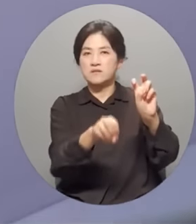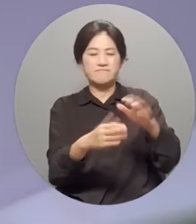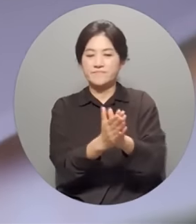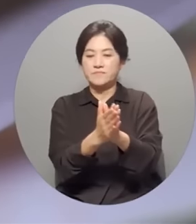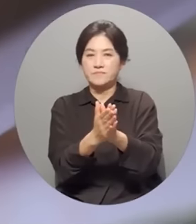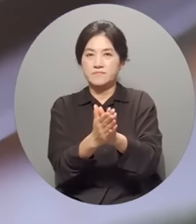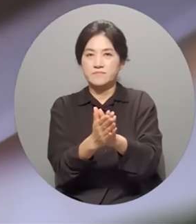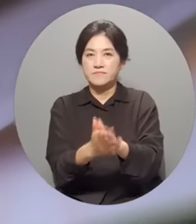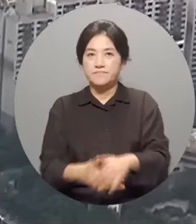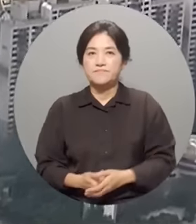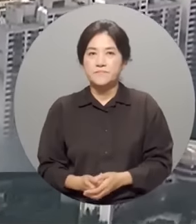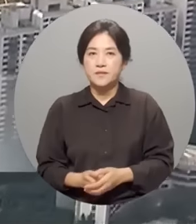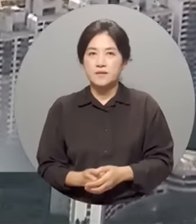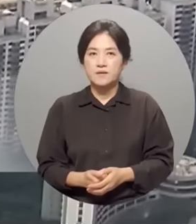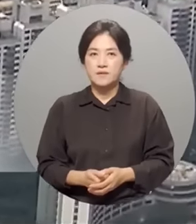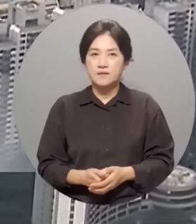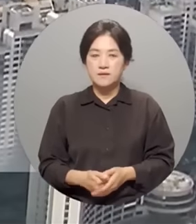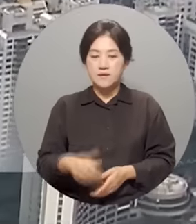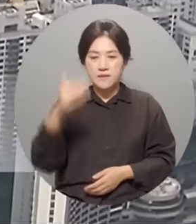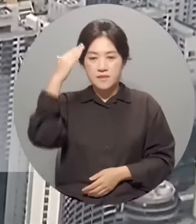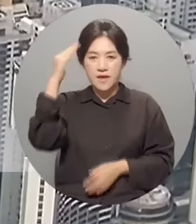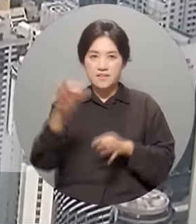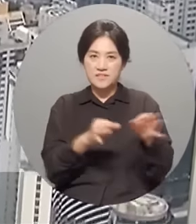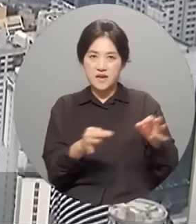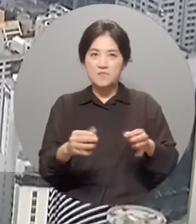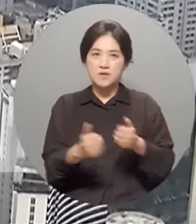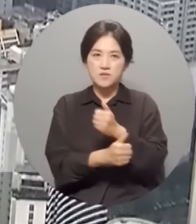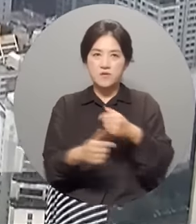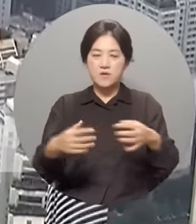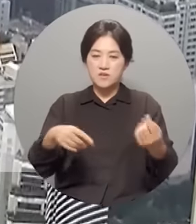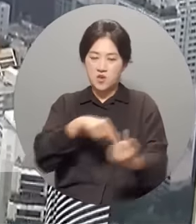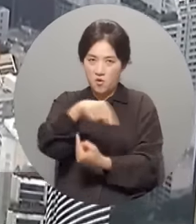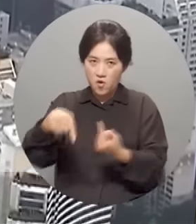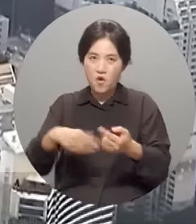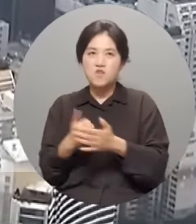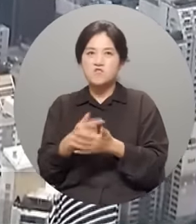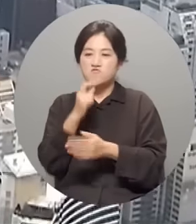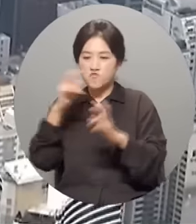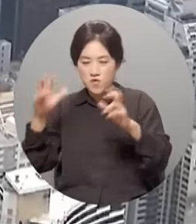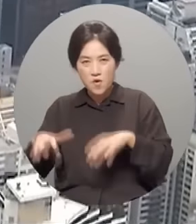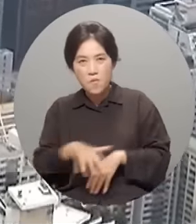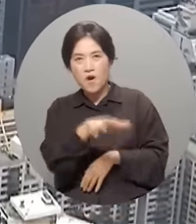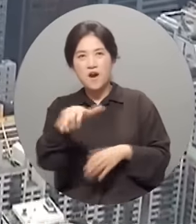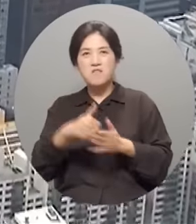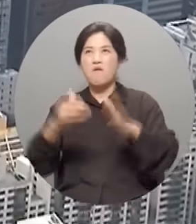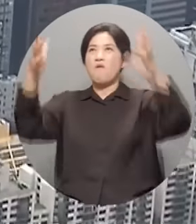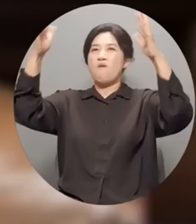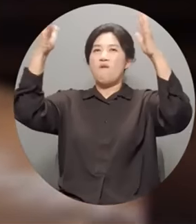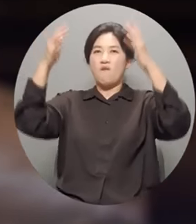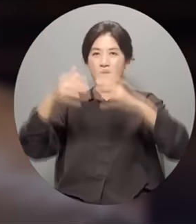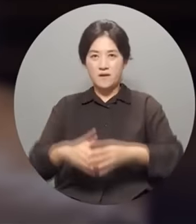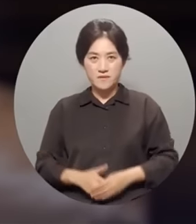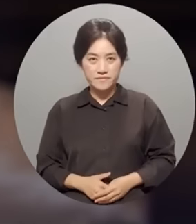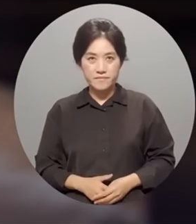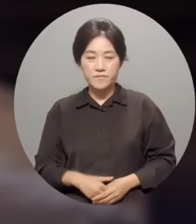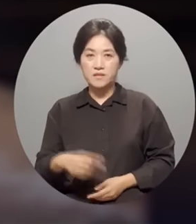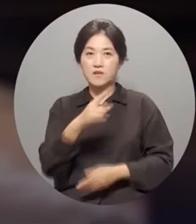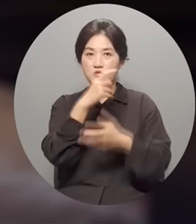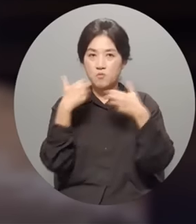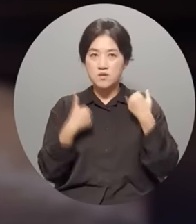했습니다. 대한상의와 경총, 중소기업중앙회 등 경영계는 일제히 환영의 뜻을 밝혔습니다. 이 밖에